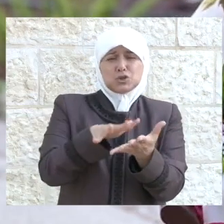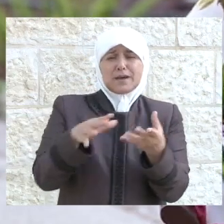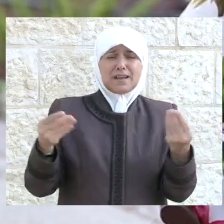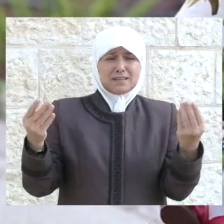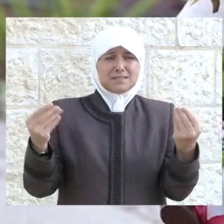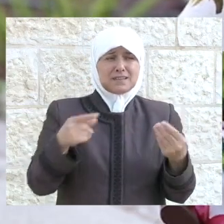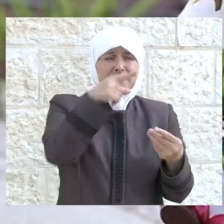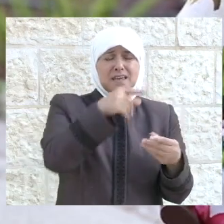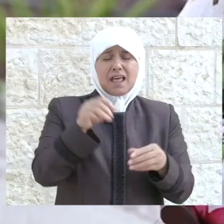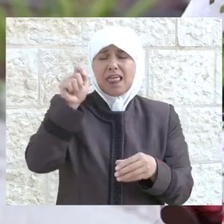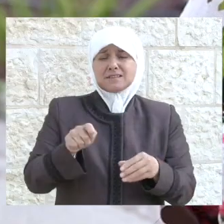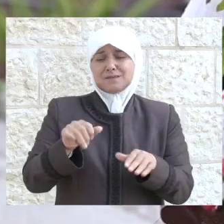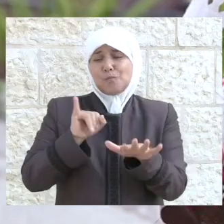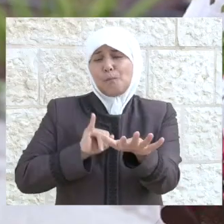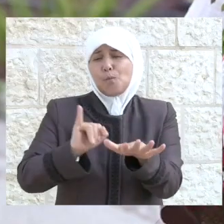الواقع الجديد